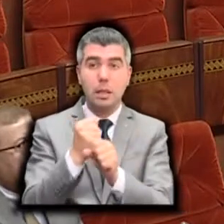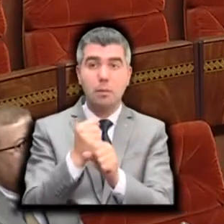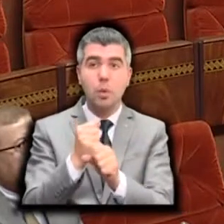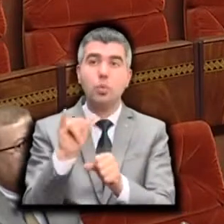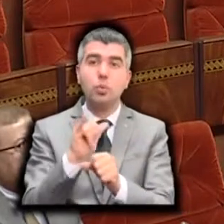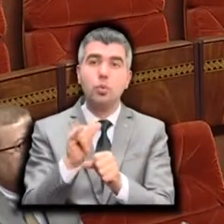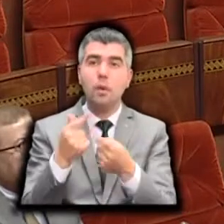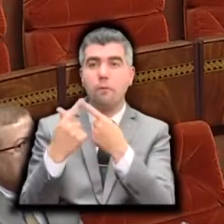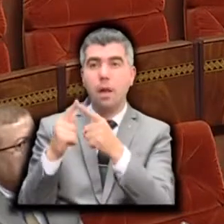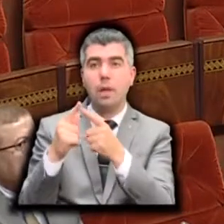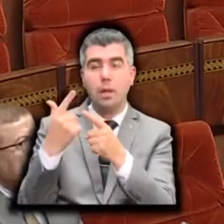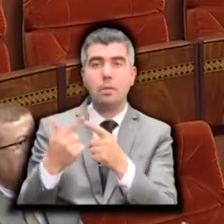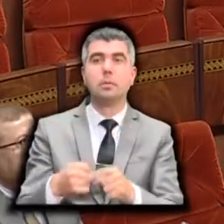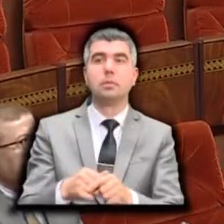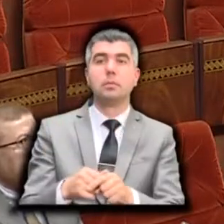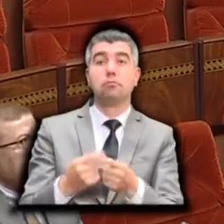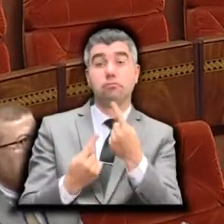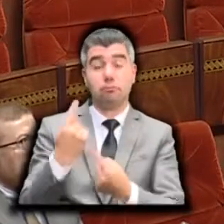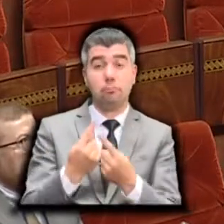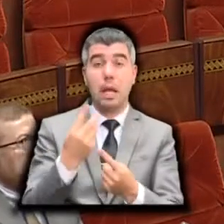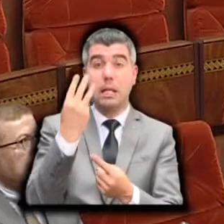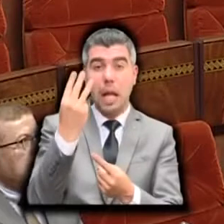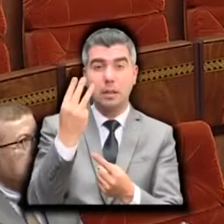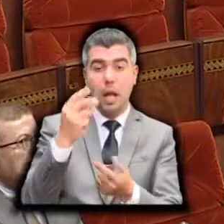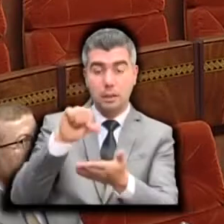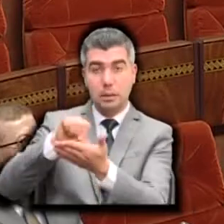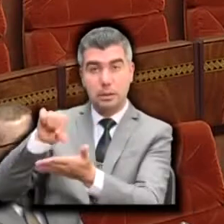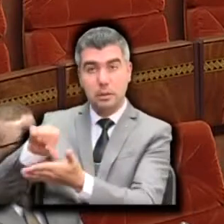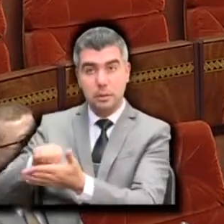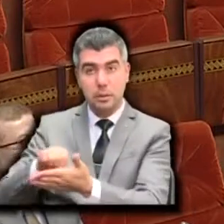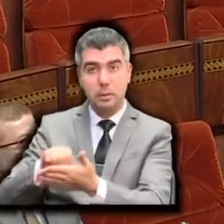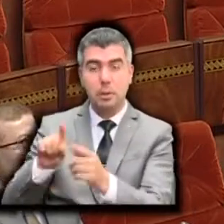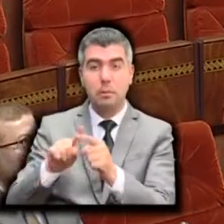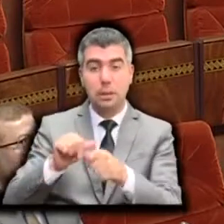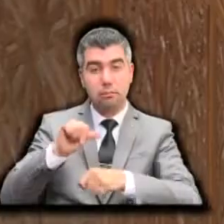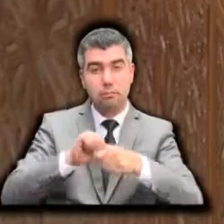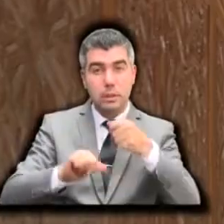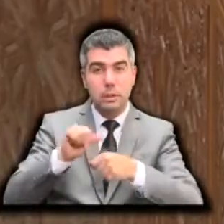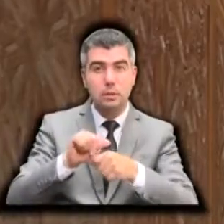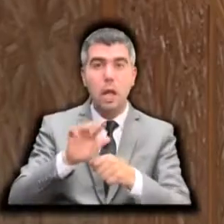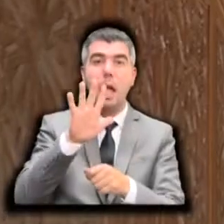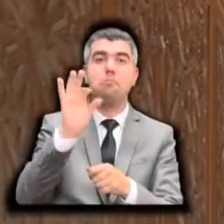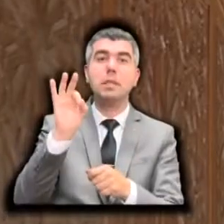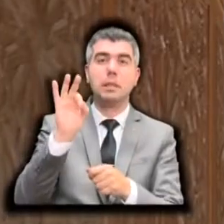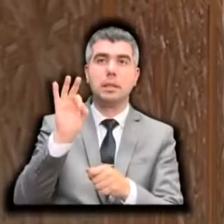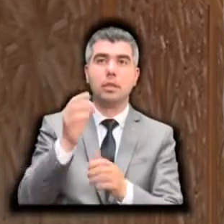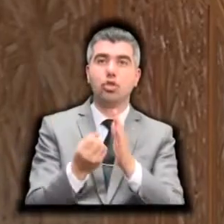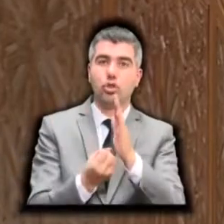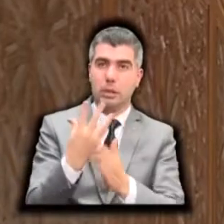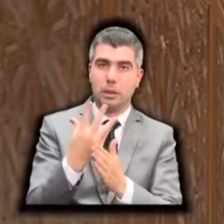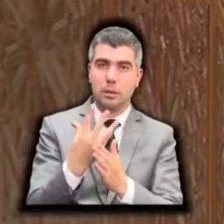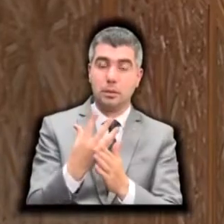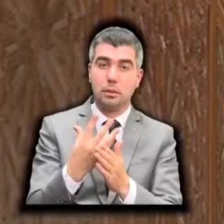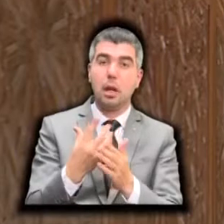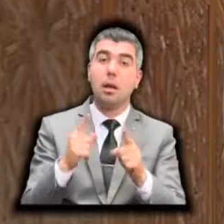عندنا مخطط على اساس ان ثلاثه المراكز فقط اللي هي ديال التثمين غنمشيو ل 50 مركز، وبالتالي هذا